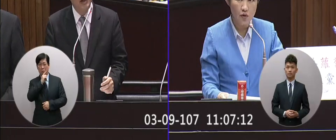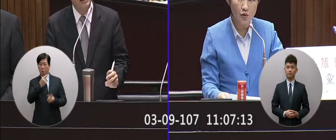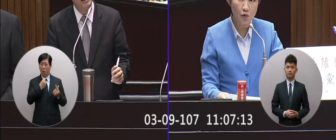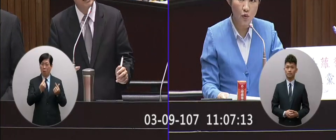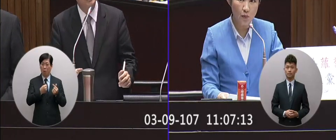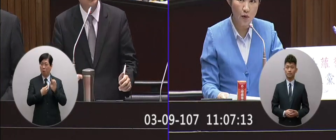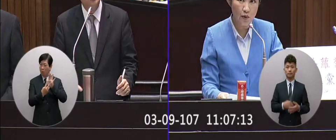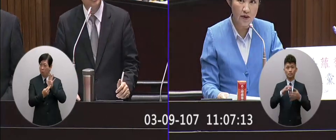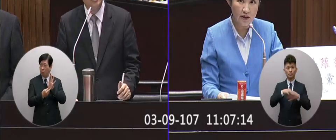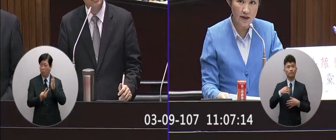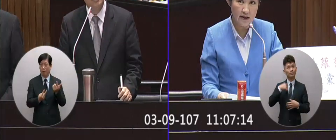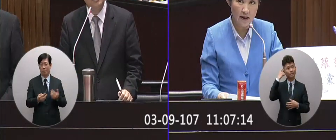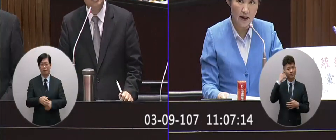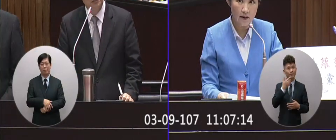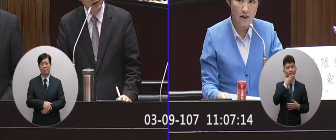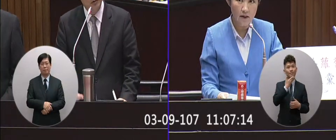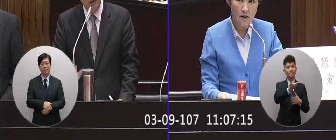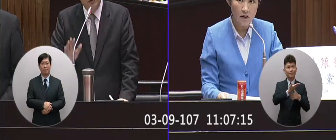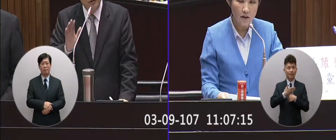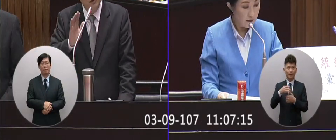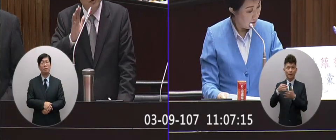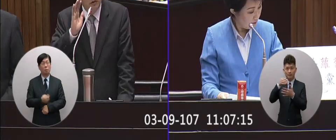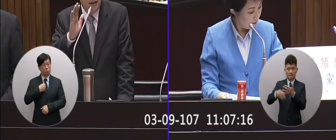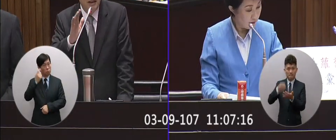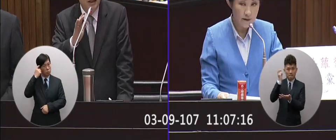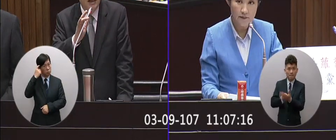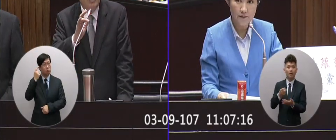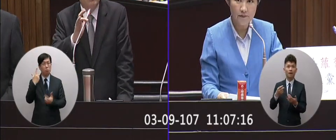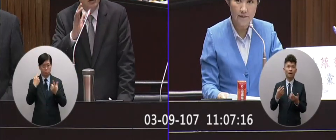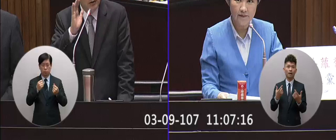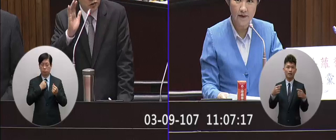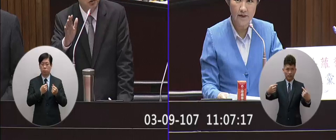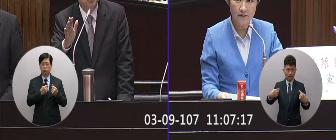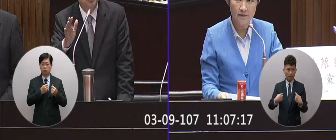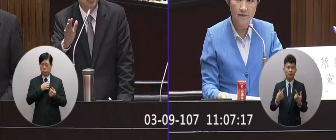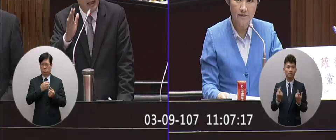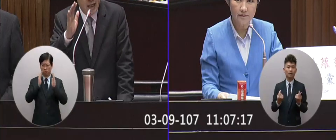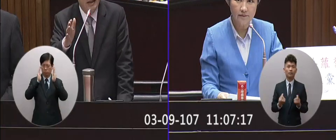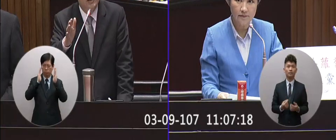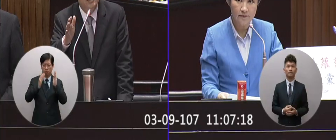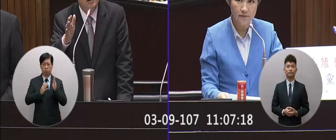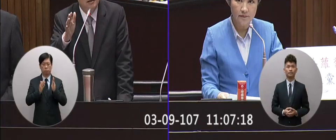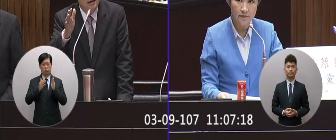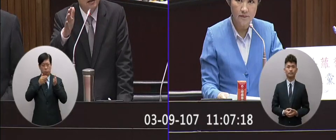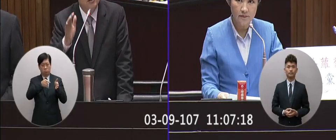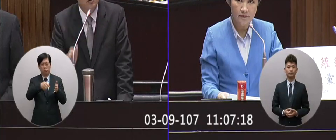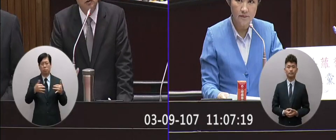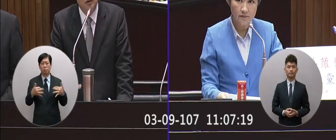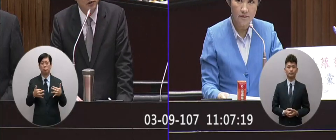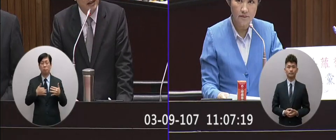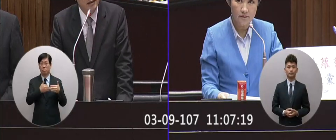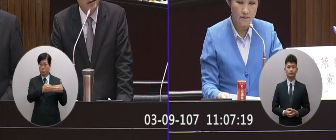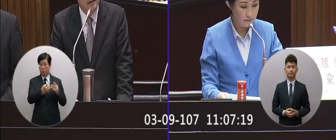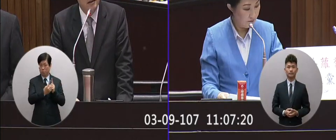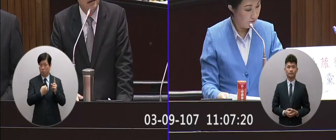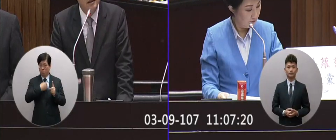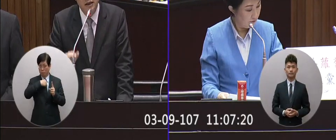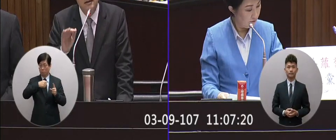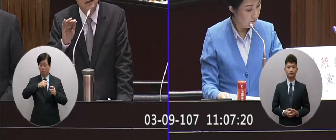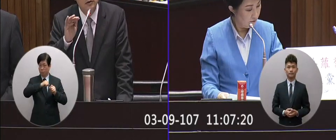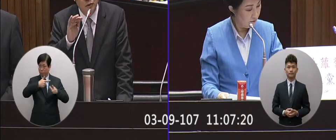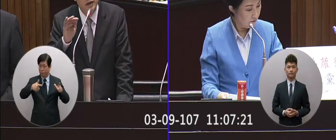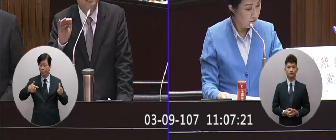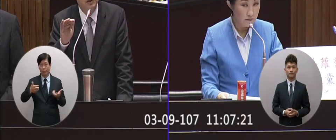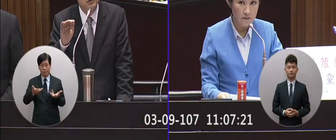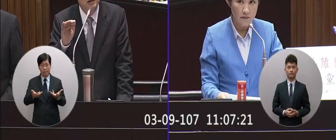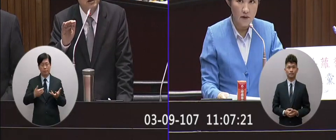包装为、这个、 所以我说萝卜棍子齐下嘛， 不是，所以我是说我们一定要严肃去看这个中国的对台政策，而